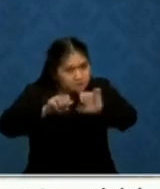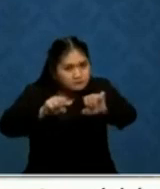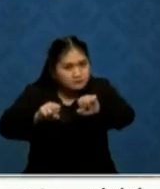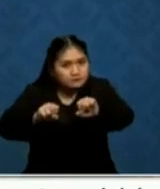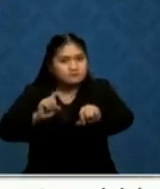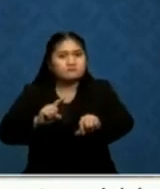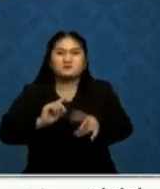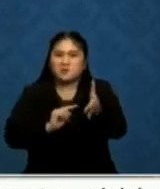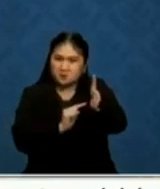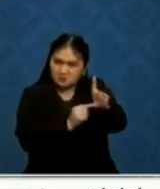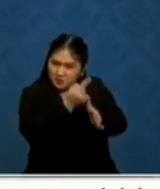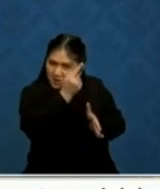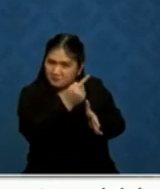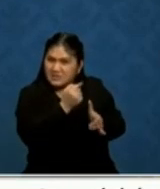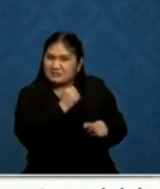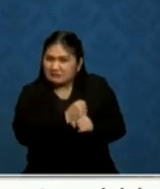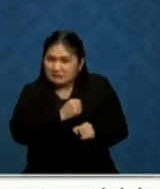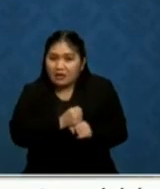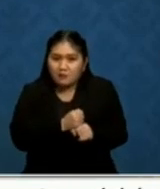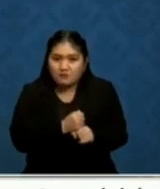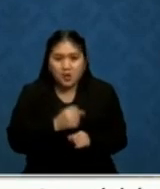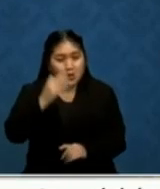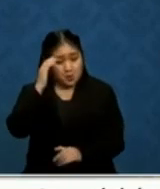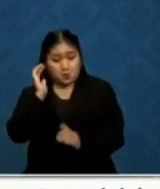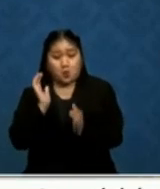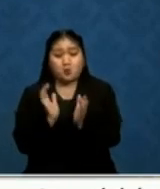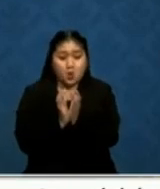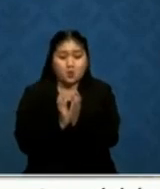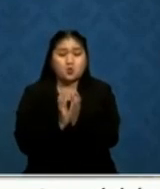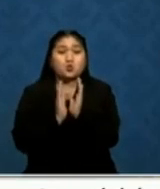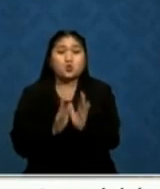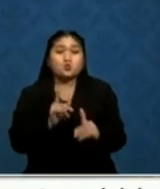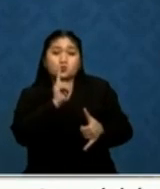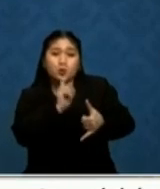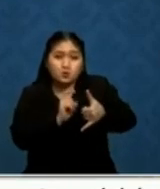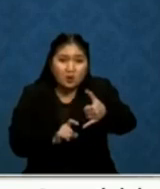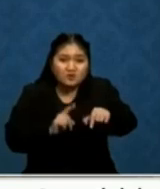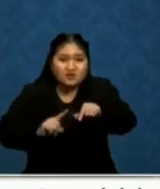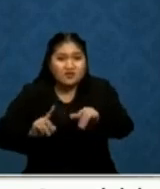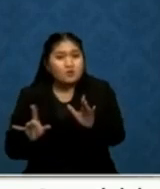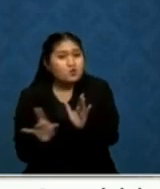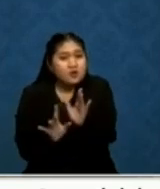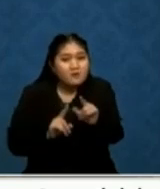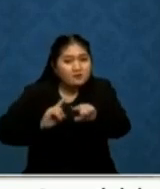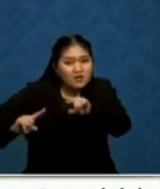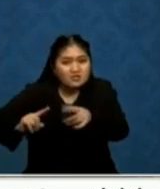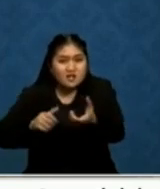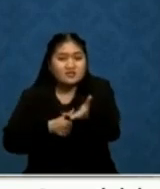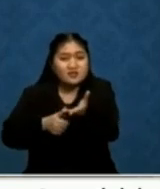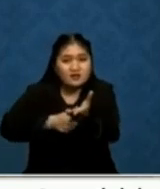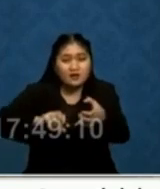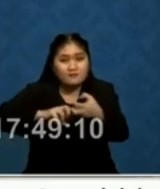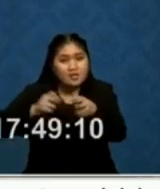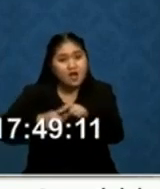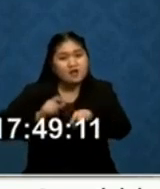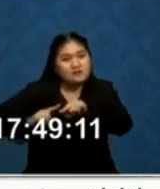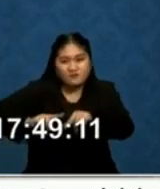ะอย่างน้ำยุติธรรมอย่างขั้นตำรวจพนักงานสอบสวนดูค่ะว่ามีประสิทธิภาพมากพอที่จะแก้ไขปัญหา